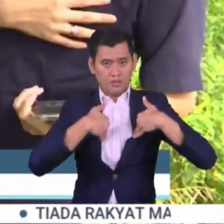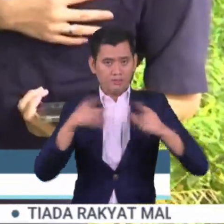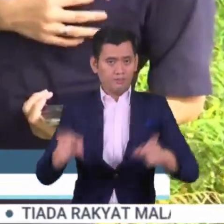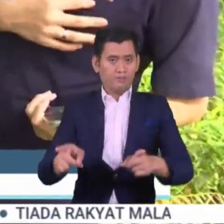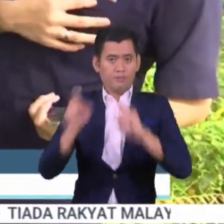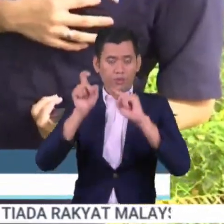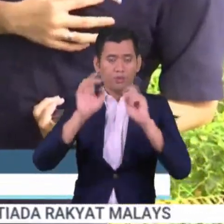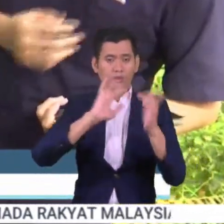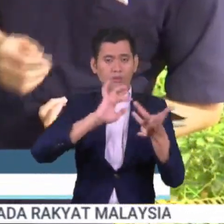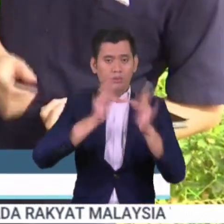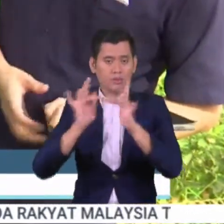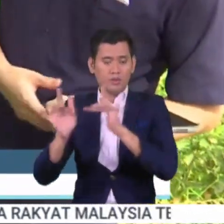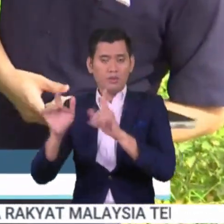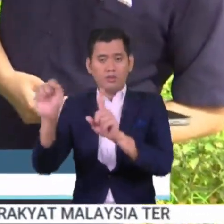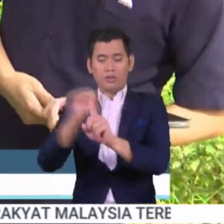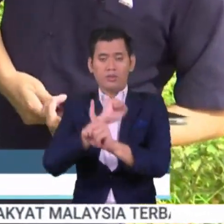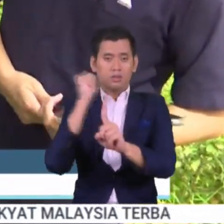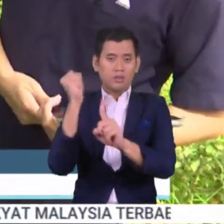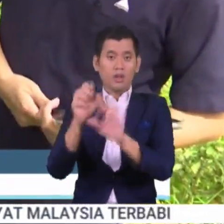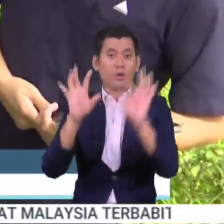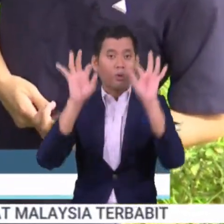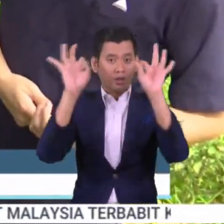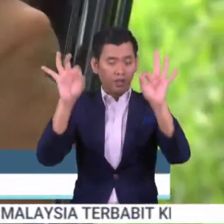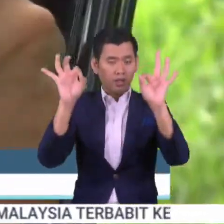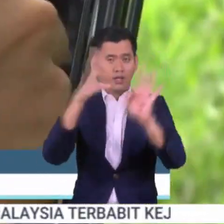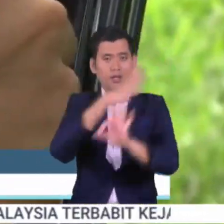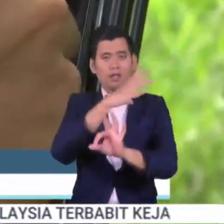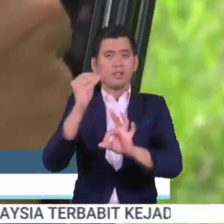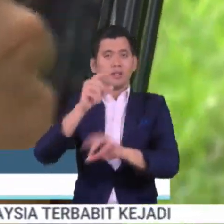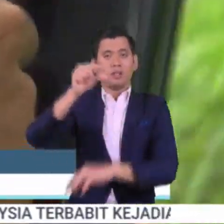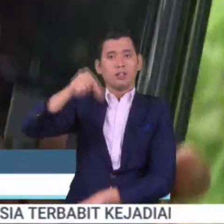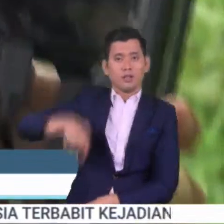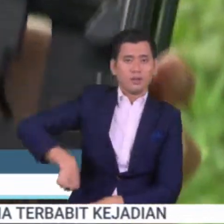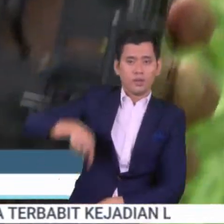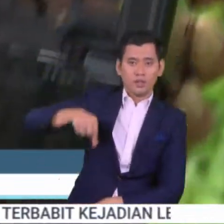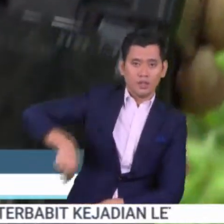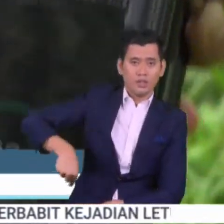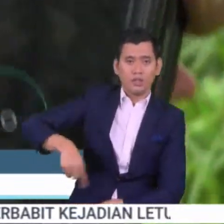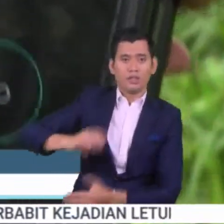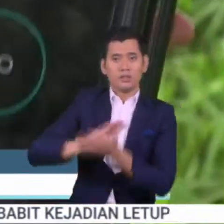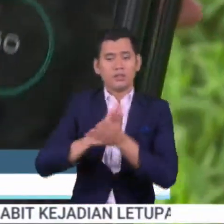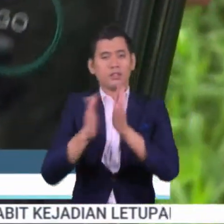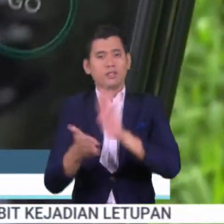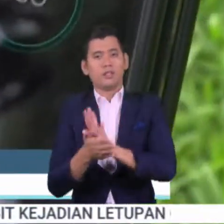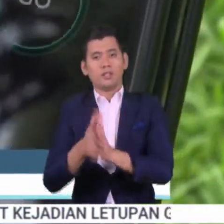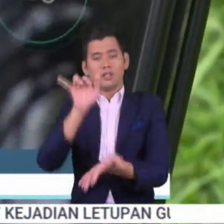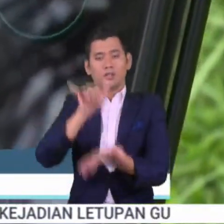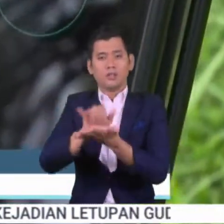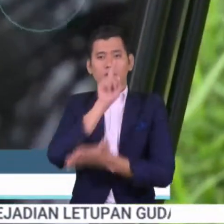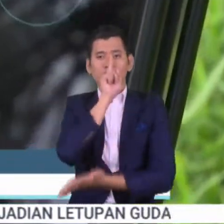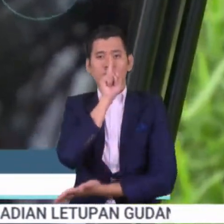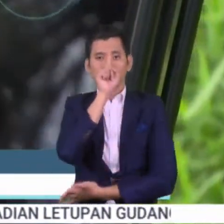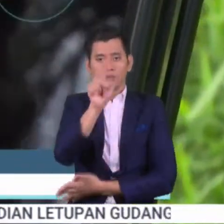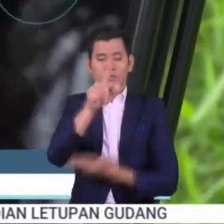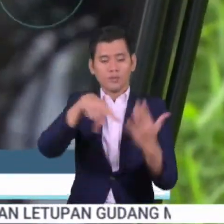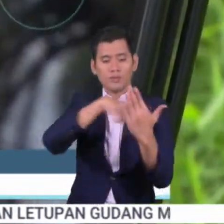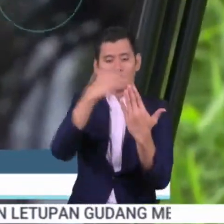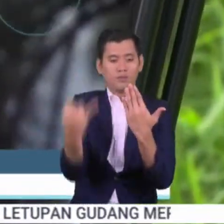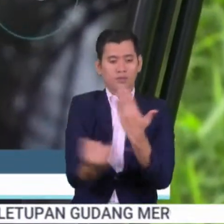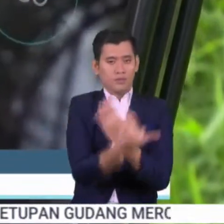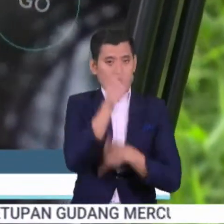dia, telah berada dalam keadaan yang elok dan kualiti lah. So ini adalah salah satu